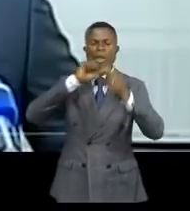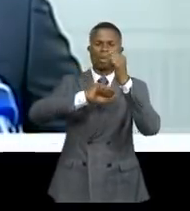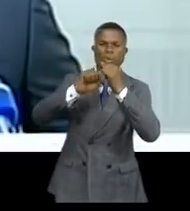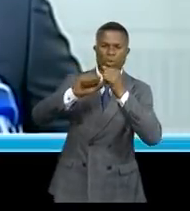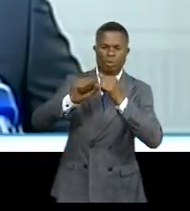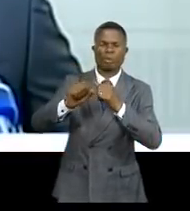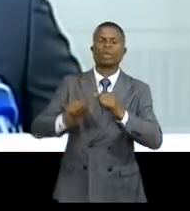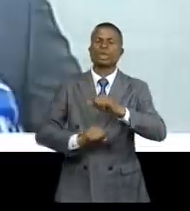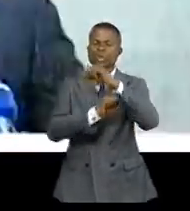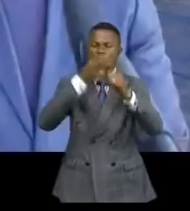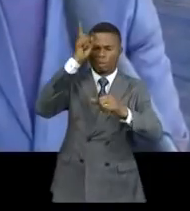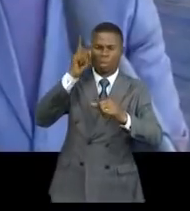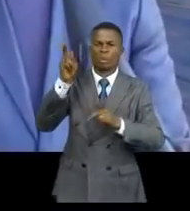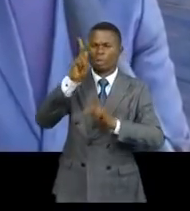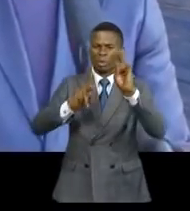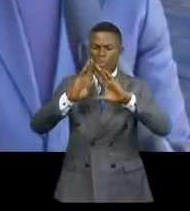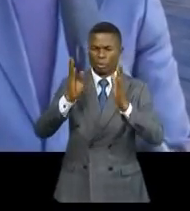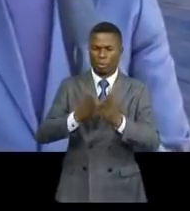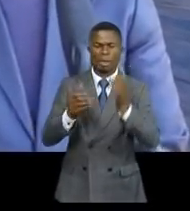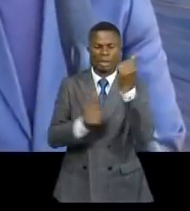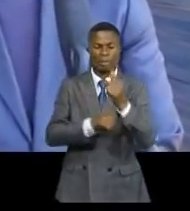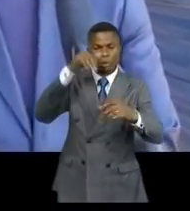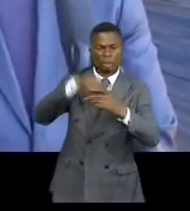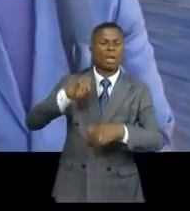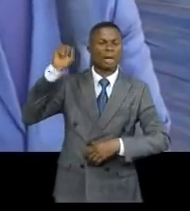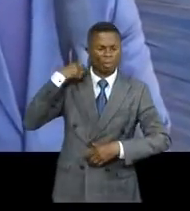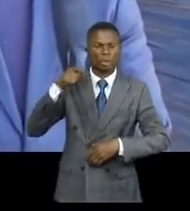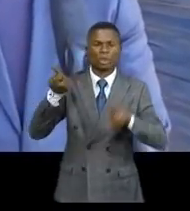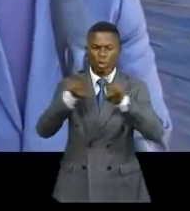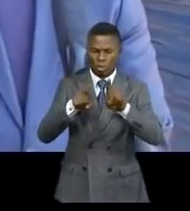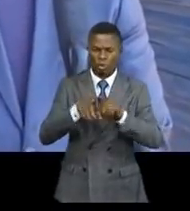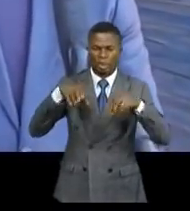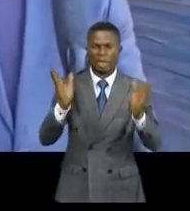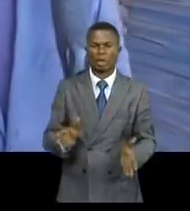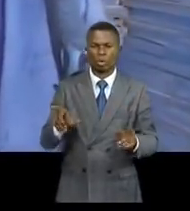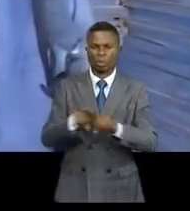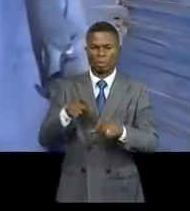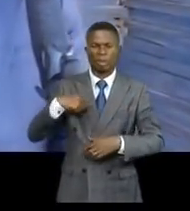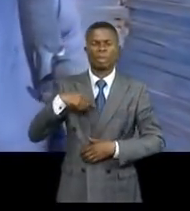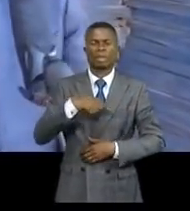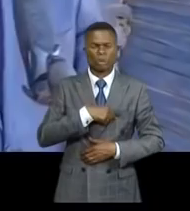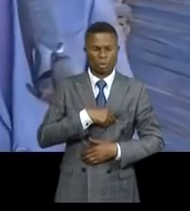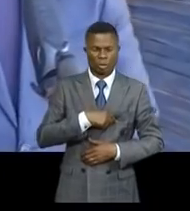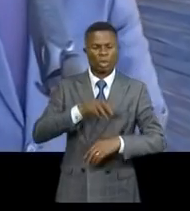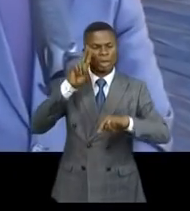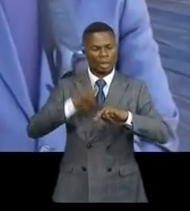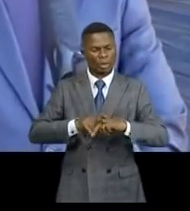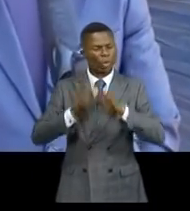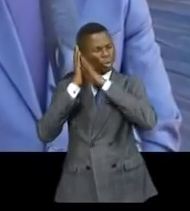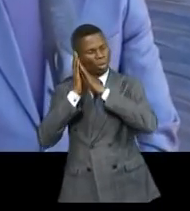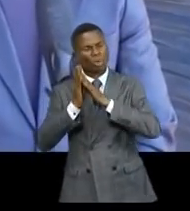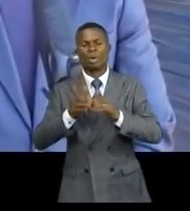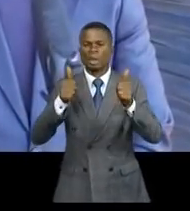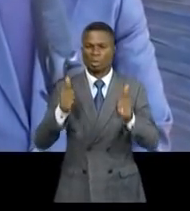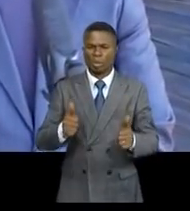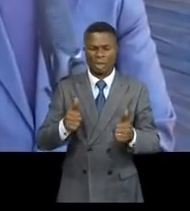peuple d'abord. Ceux qui sont dans des prisons sont aussi ce peuple-là qu'on doit entretenir. Les garder dans les bonnes conditions permettra qu'ils soient en